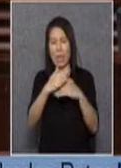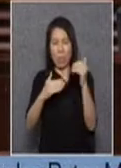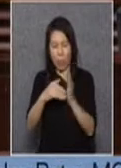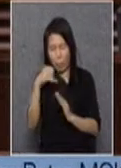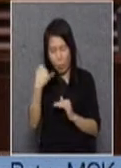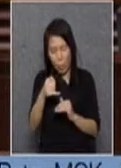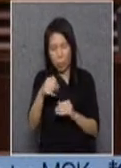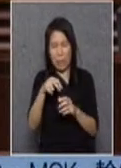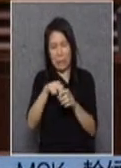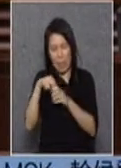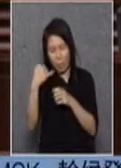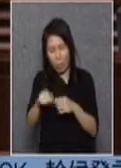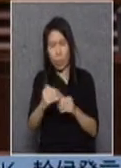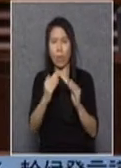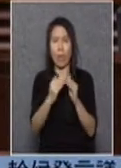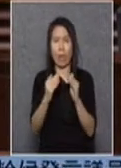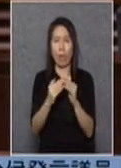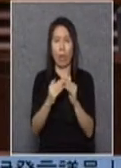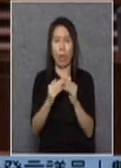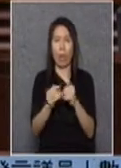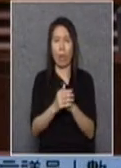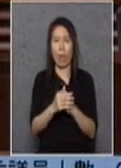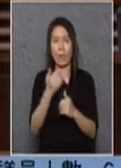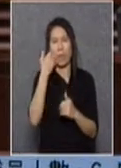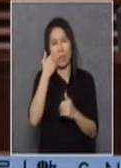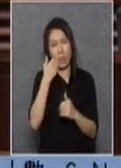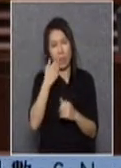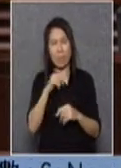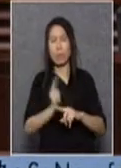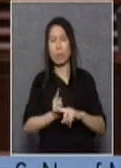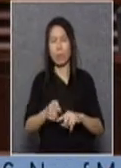家庭，你說是不是涼薄呢？